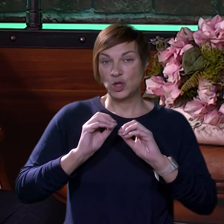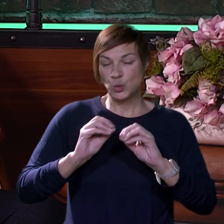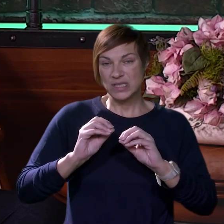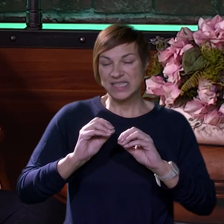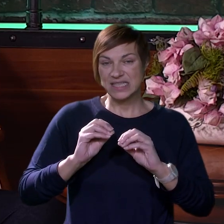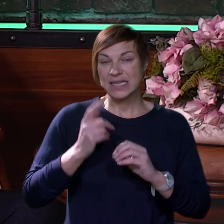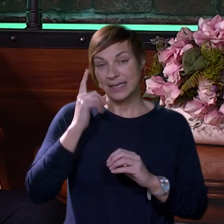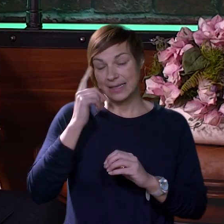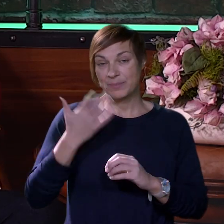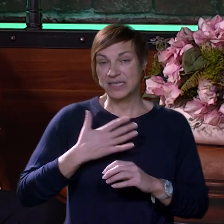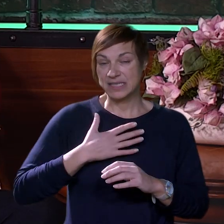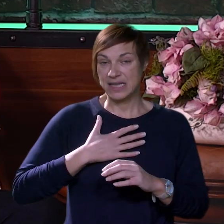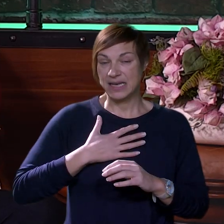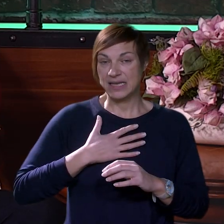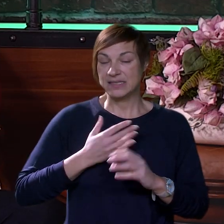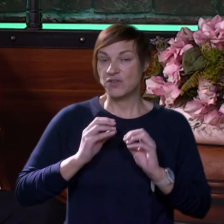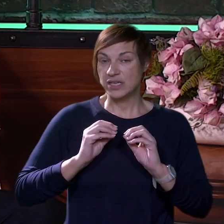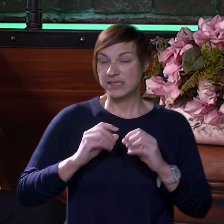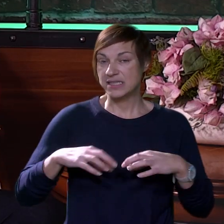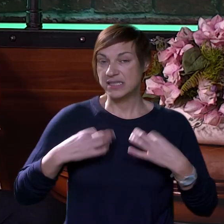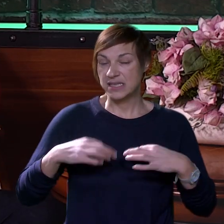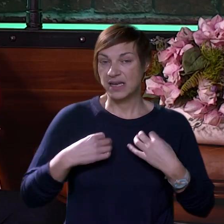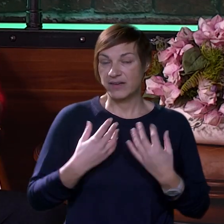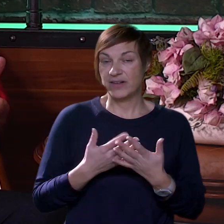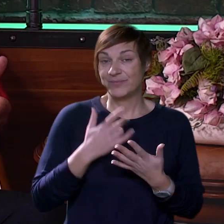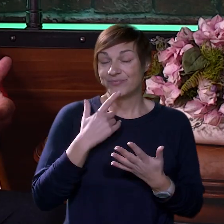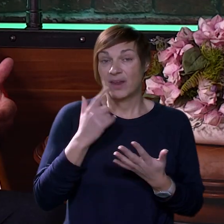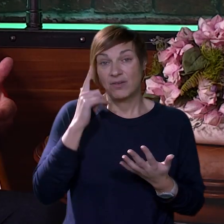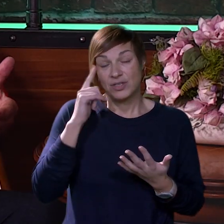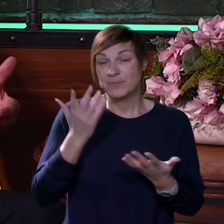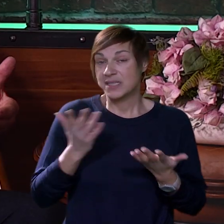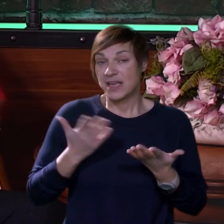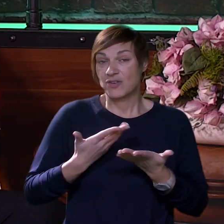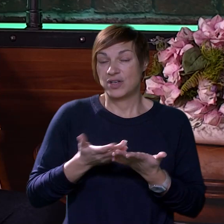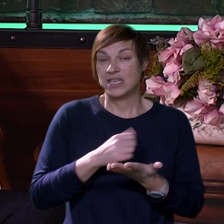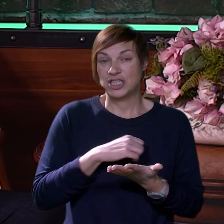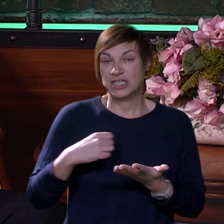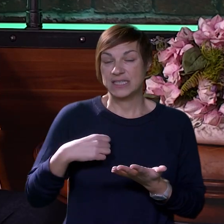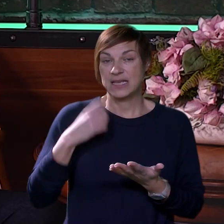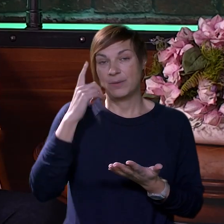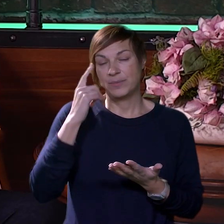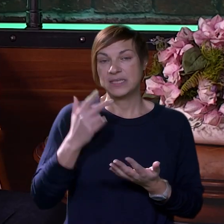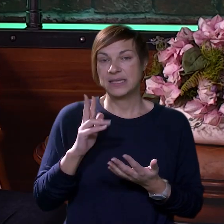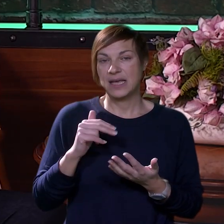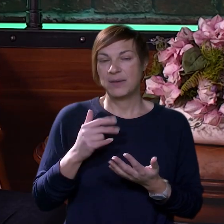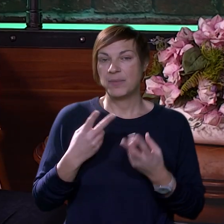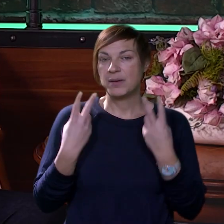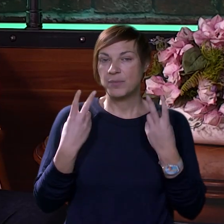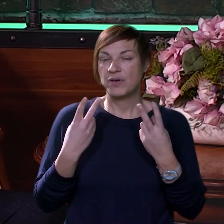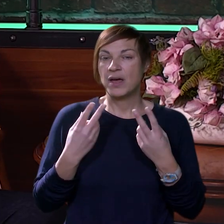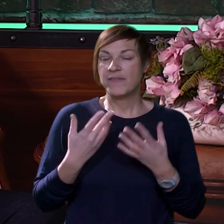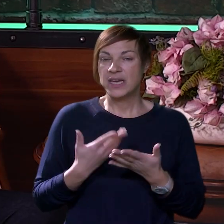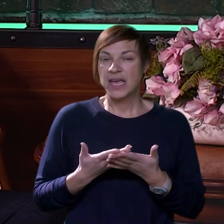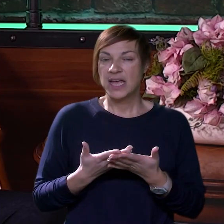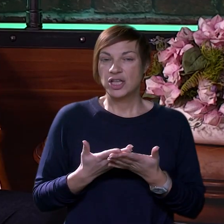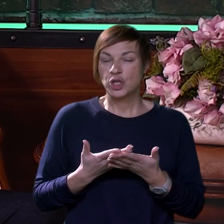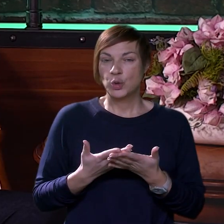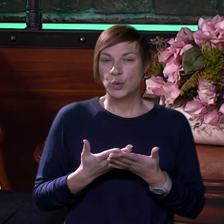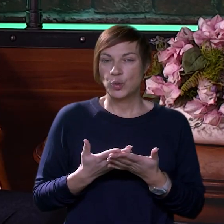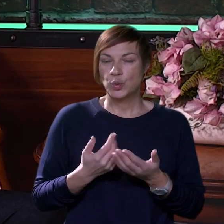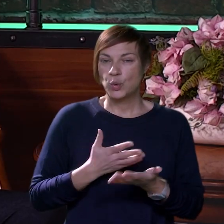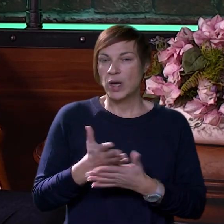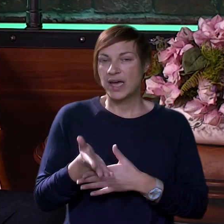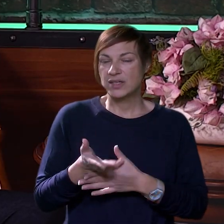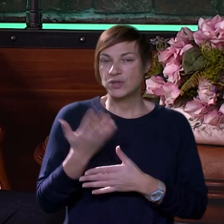educirati da misle na svoje zdravlje. Jer ako oni neće misliti, pa ko će onda? Mi imamo jednu hvale vrijednu akciju koju